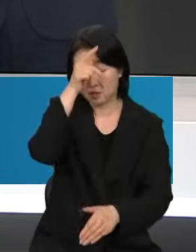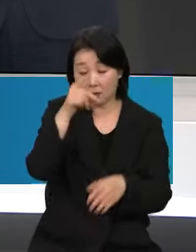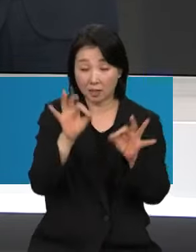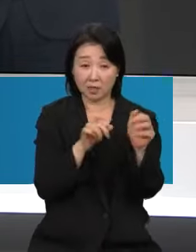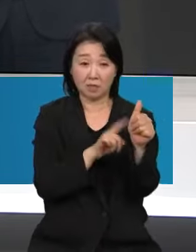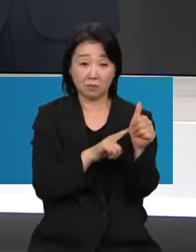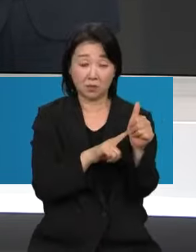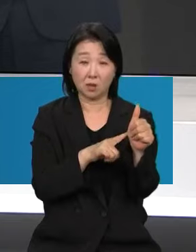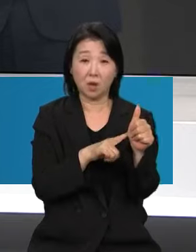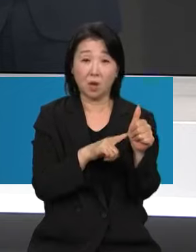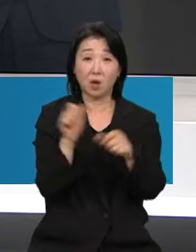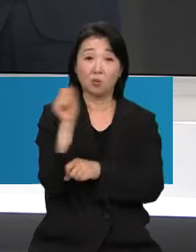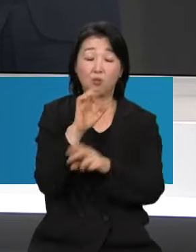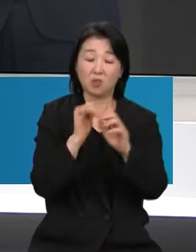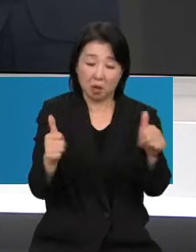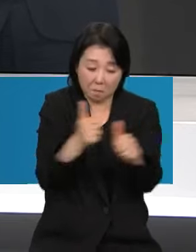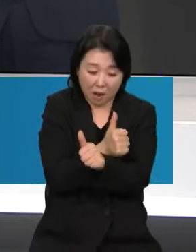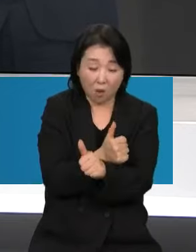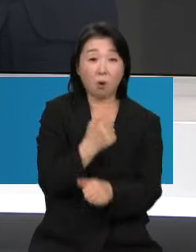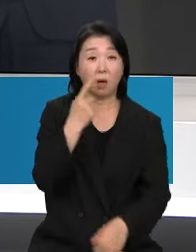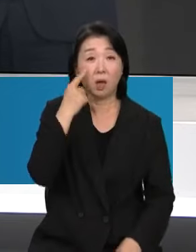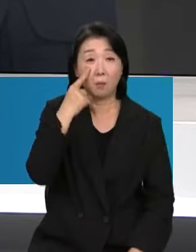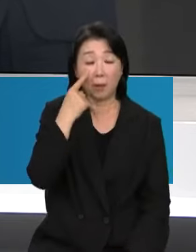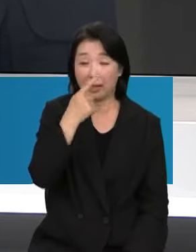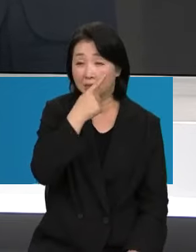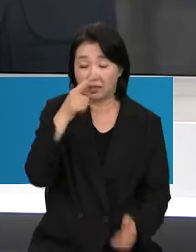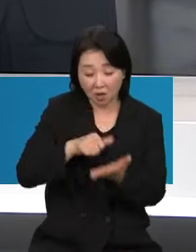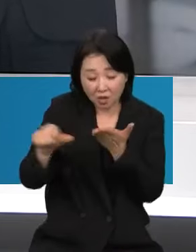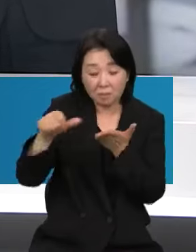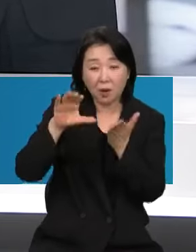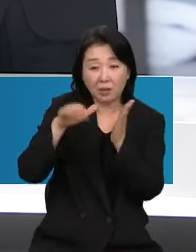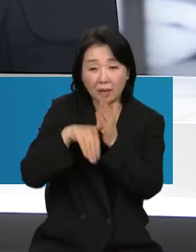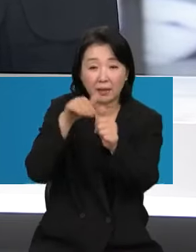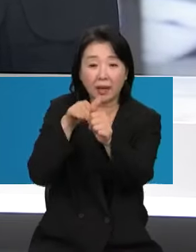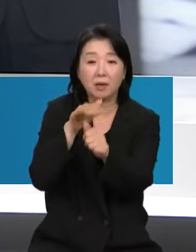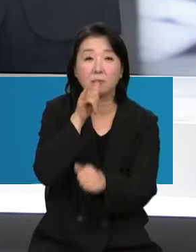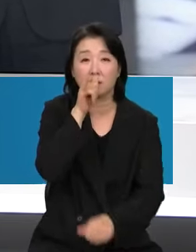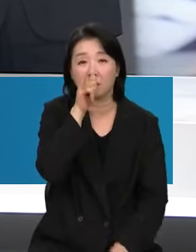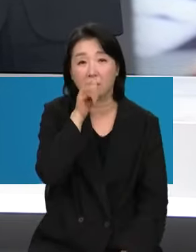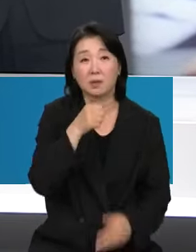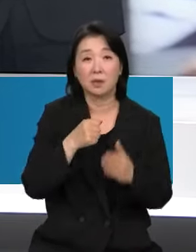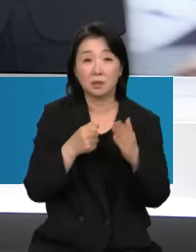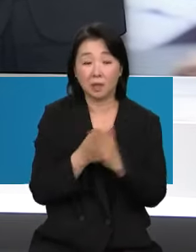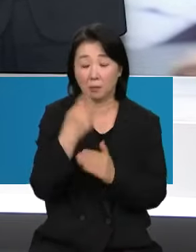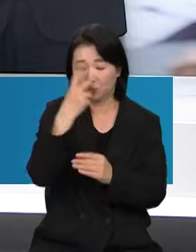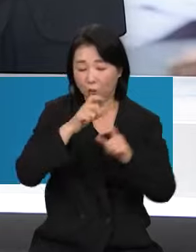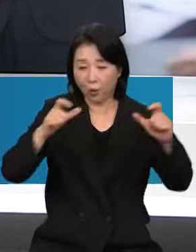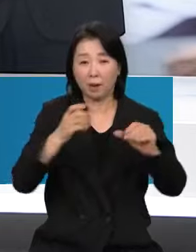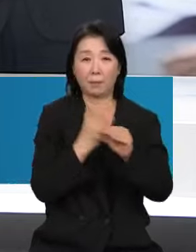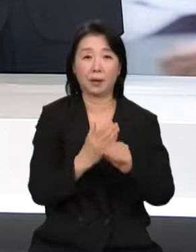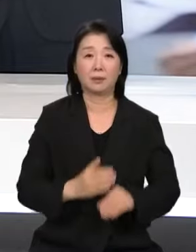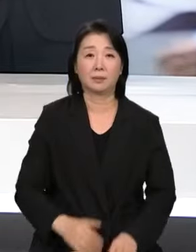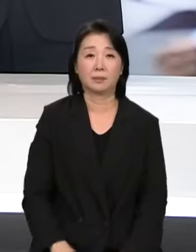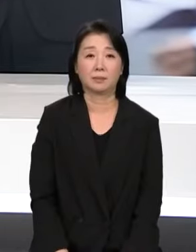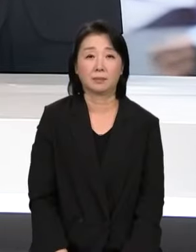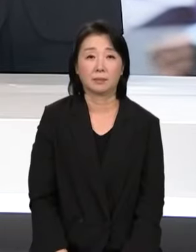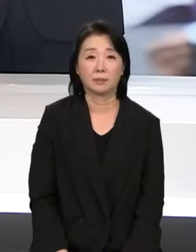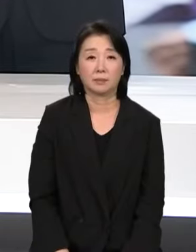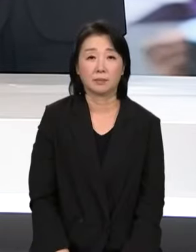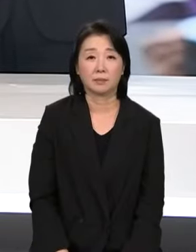김씨가음 운전자 바꿔치기 또 증거 인멸 과정에도 개입했을 수 있다고 보고 수사를 확대하고 있습니다 먼저